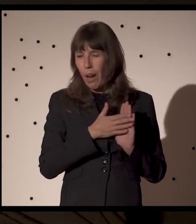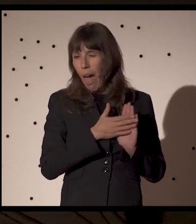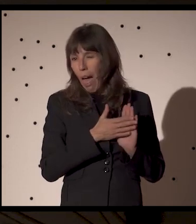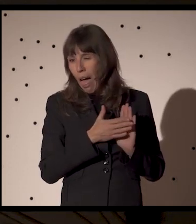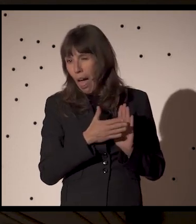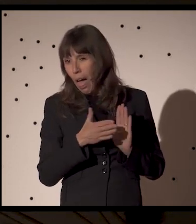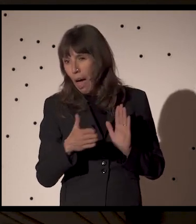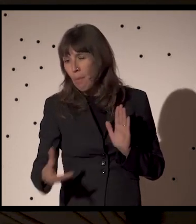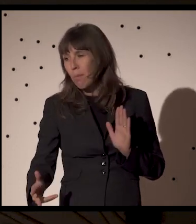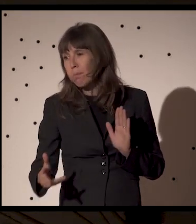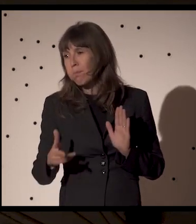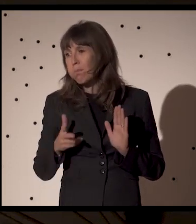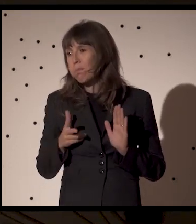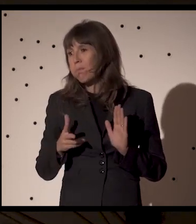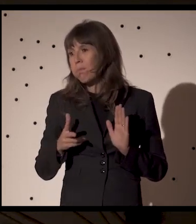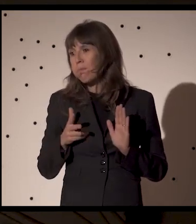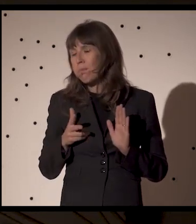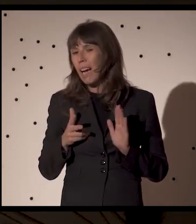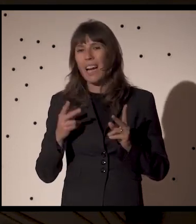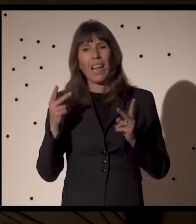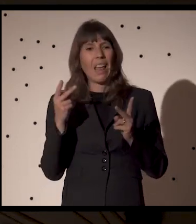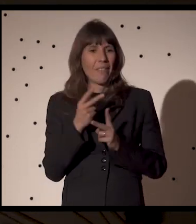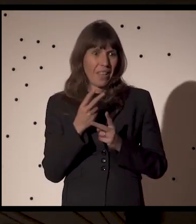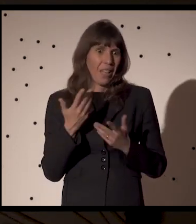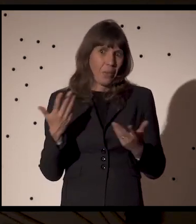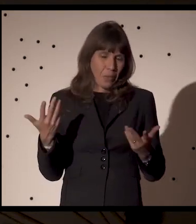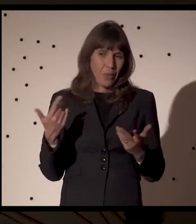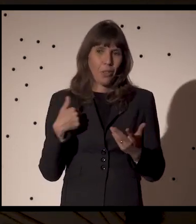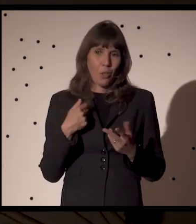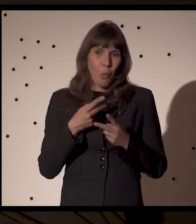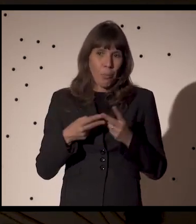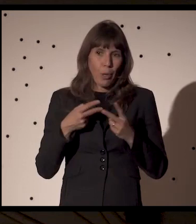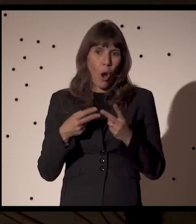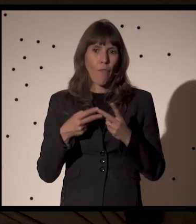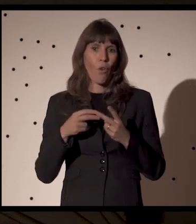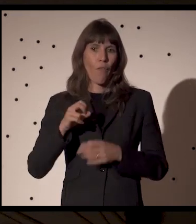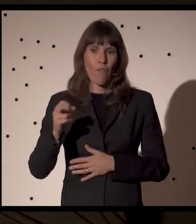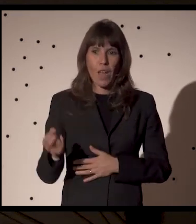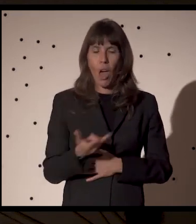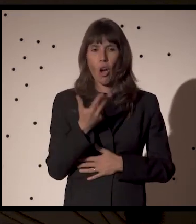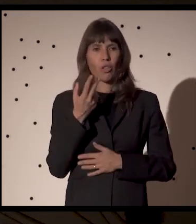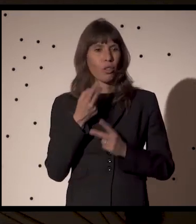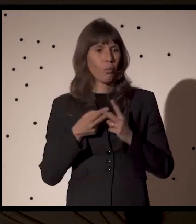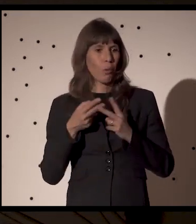pazienza Cercherò comunque di essere il più rapido e conciso possibile